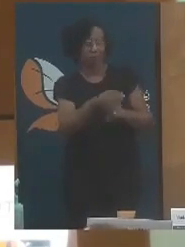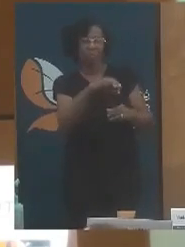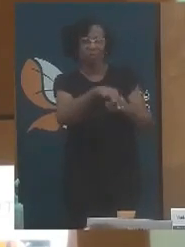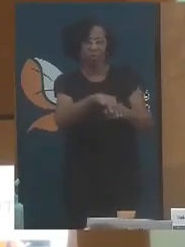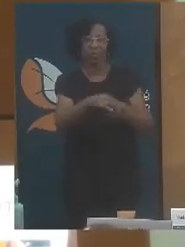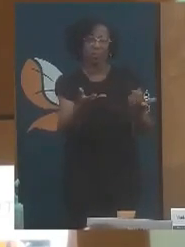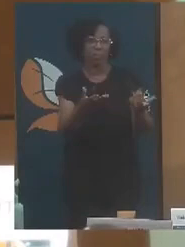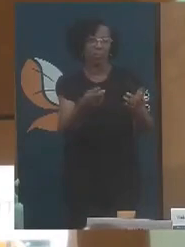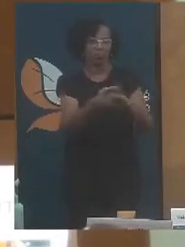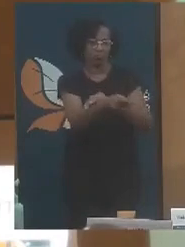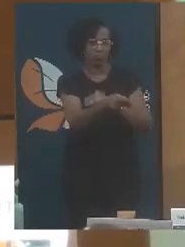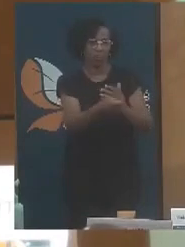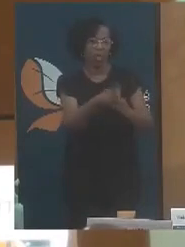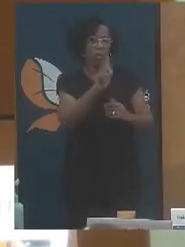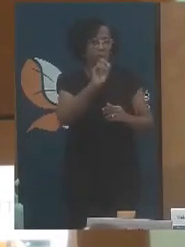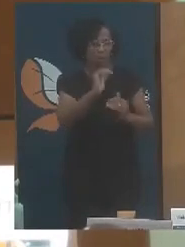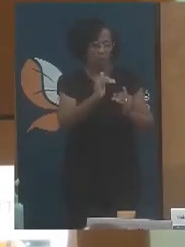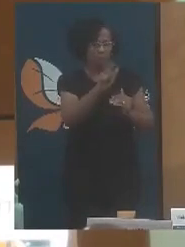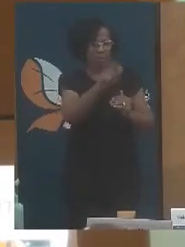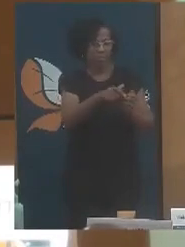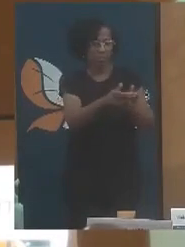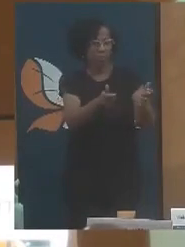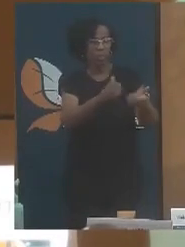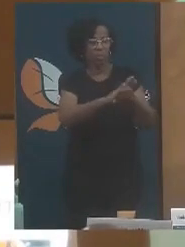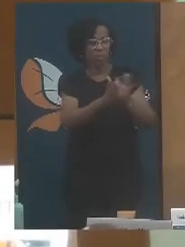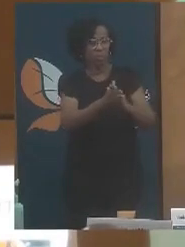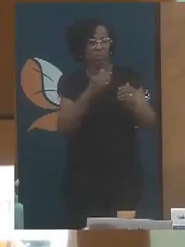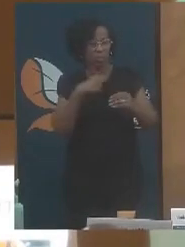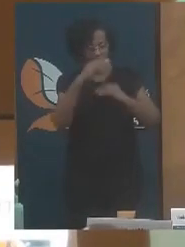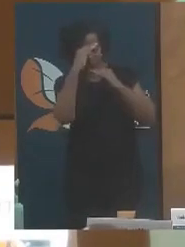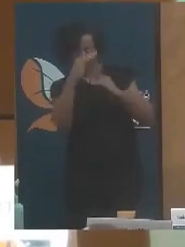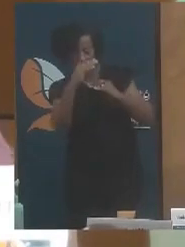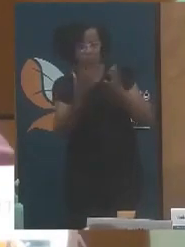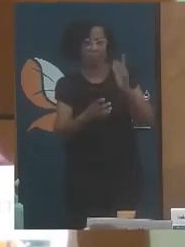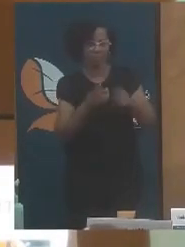faut-il que ces associations soient dignes de confiance. Merci, M. Marissette.